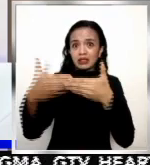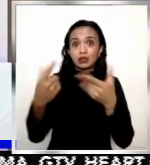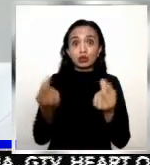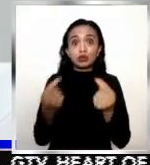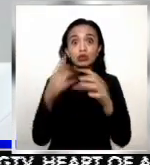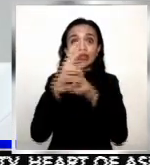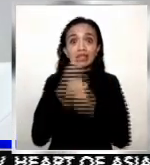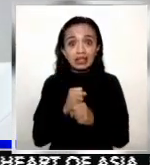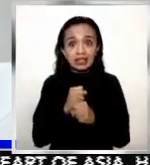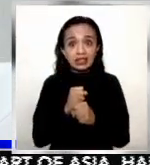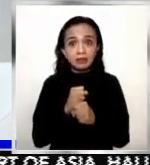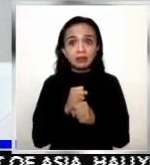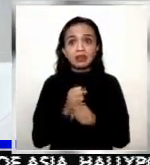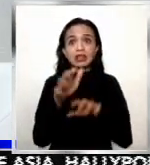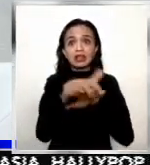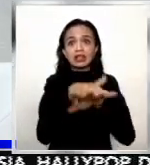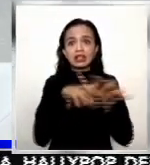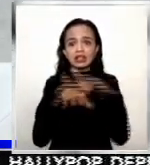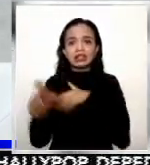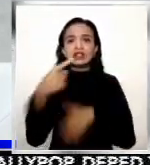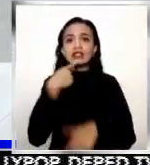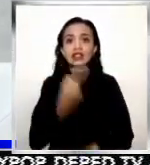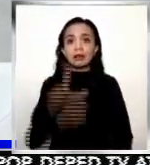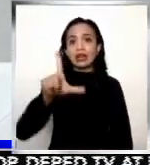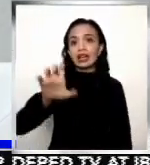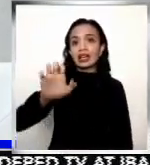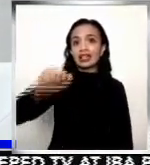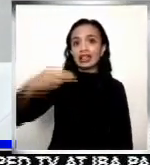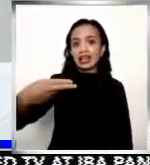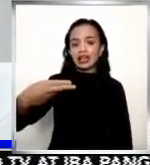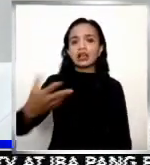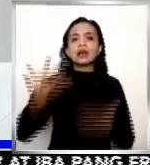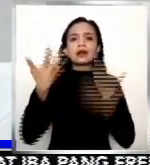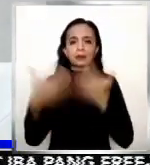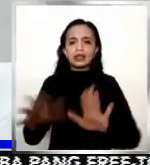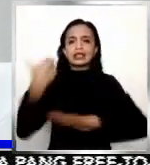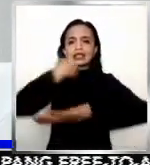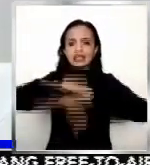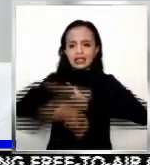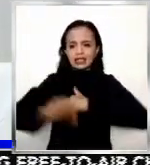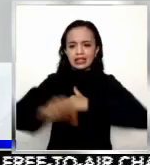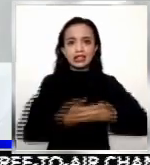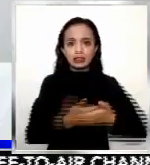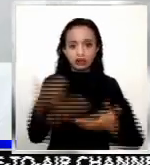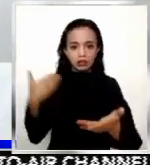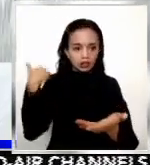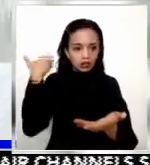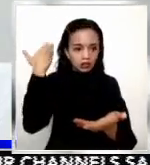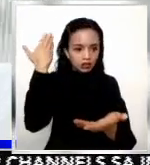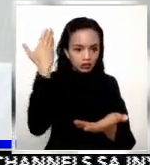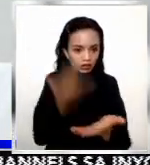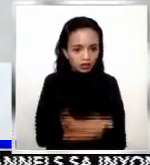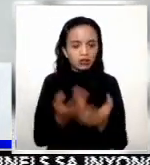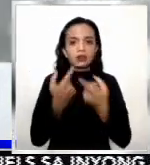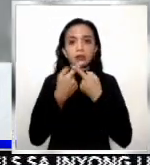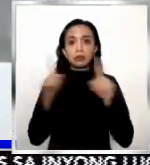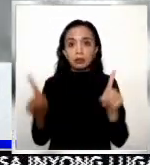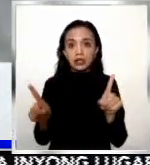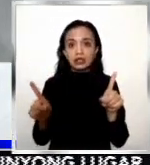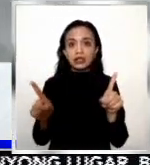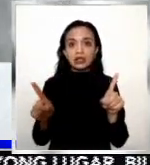ng gloves. Ayon kay Lea, naisilang na raw ang bata ng kanyang datnan pero hindi ito